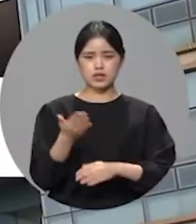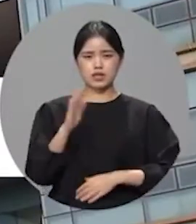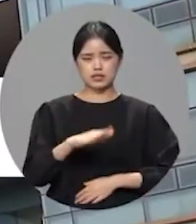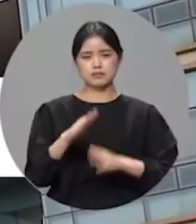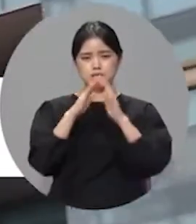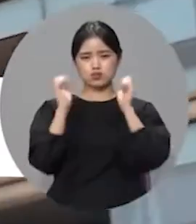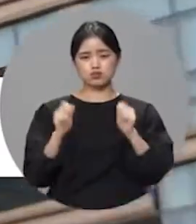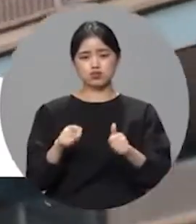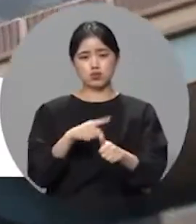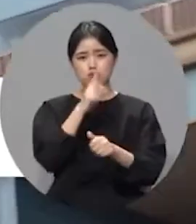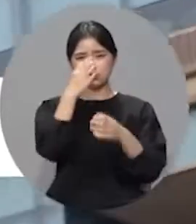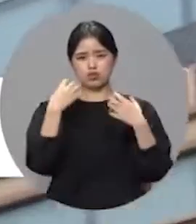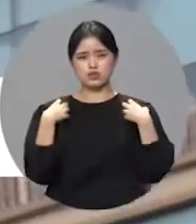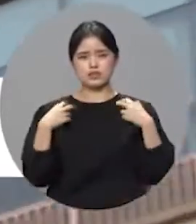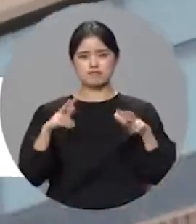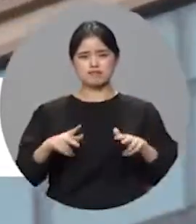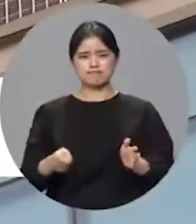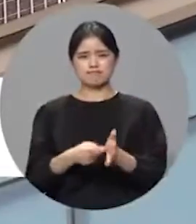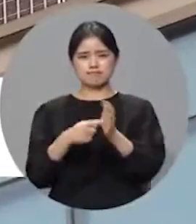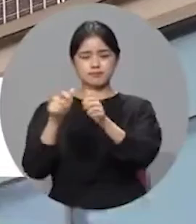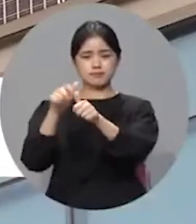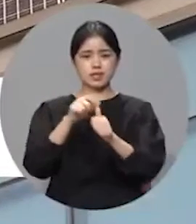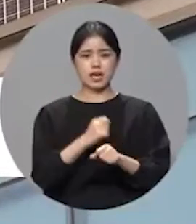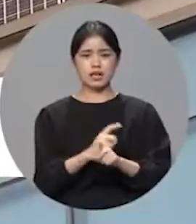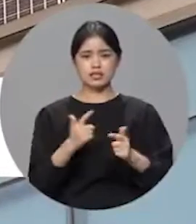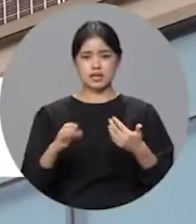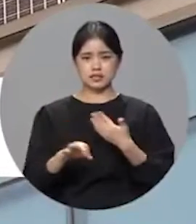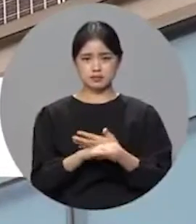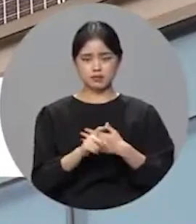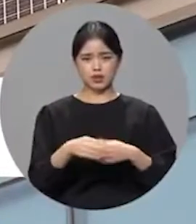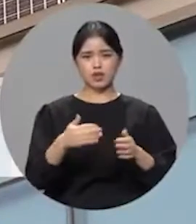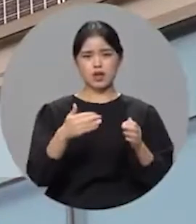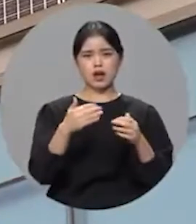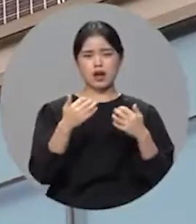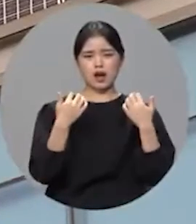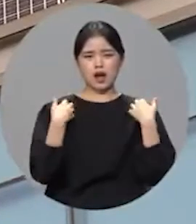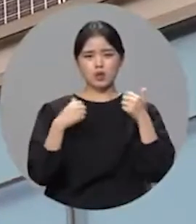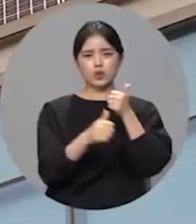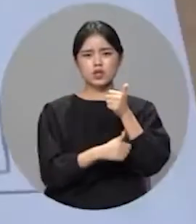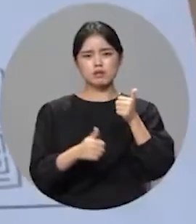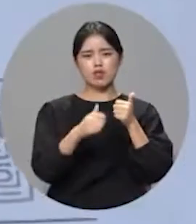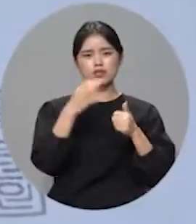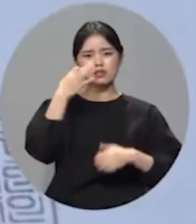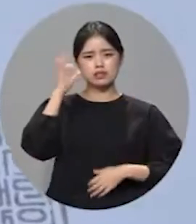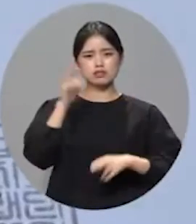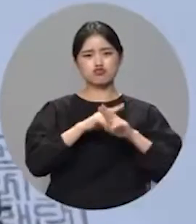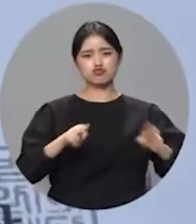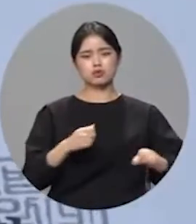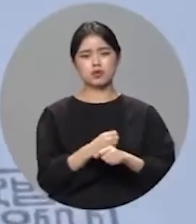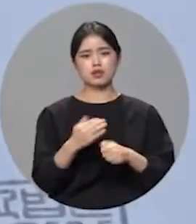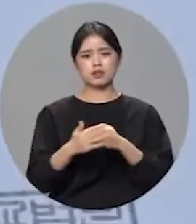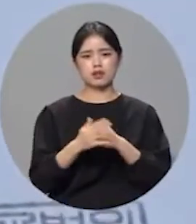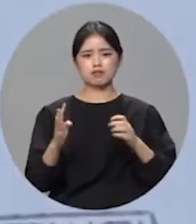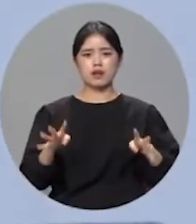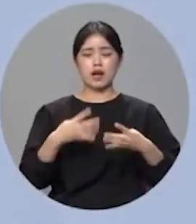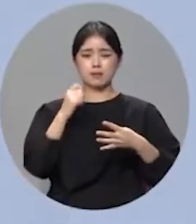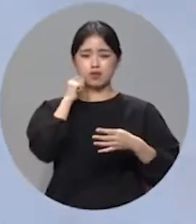전부 교육청은 복직을 당장 이행하지 않으면 학교 법인 임원 승인을 취소 하겠다고 밝혀 사태가 접점을 찾지 못하고